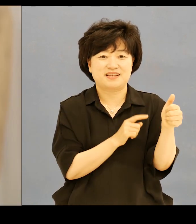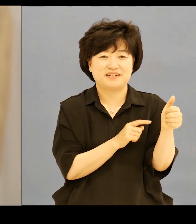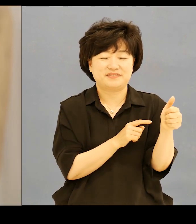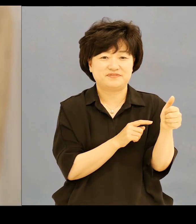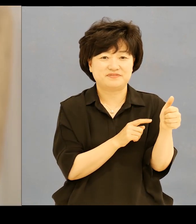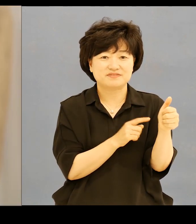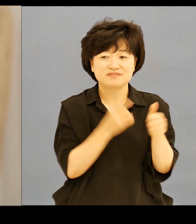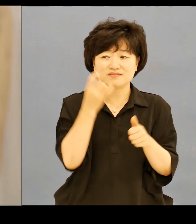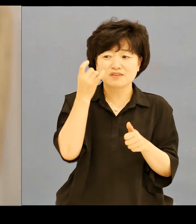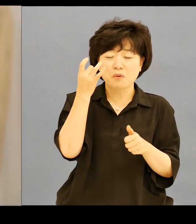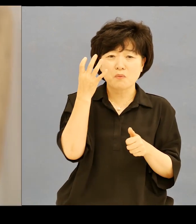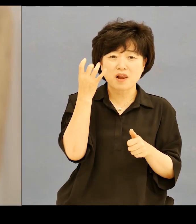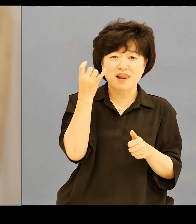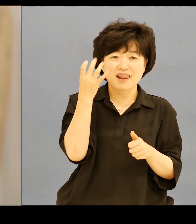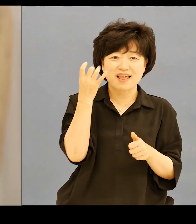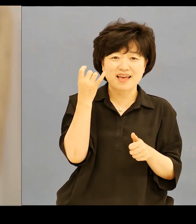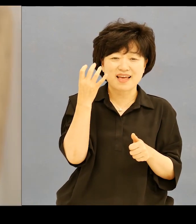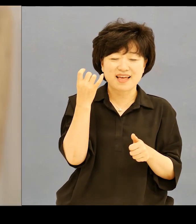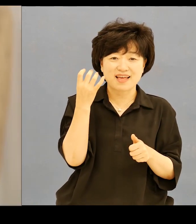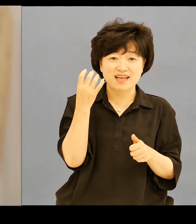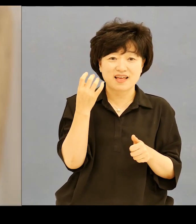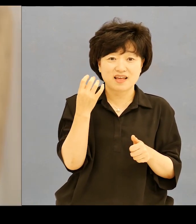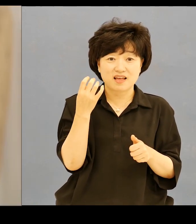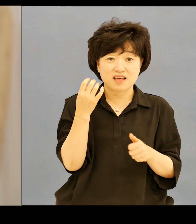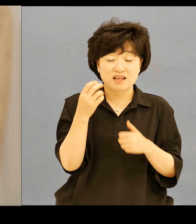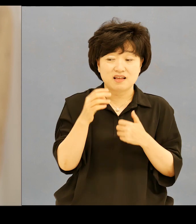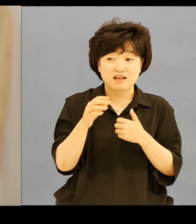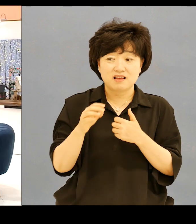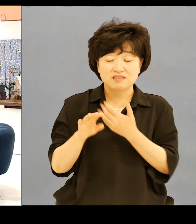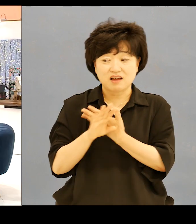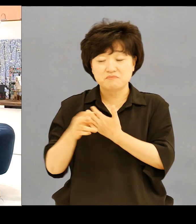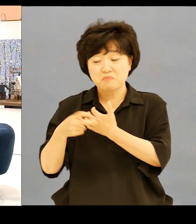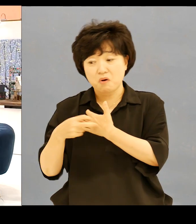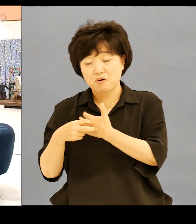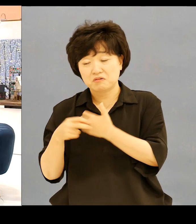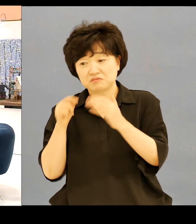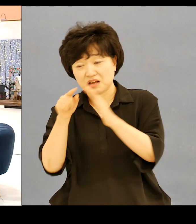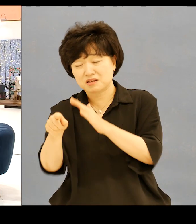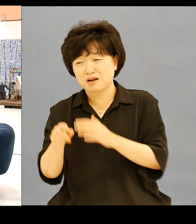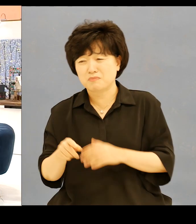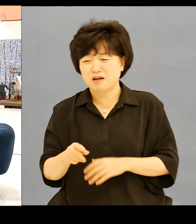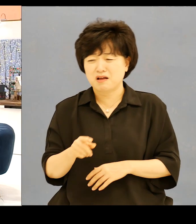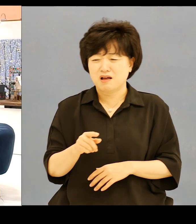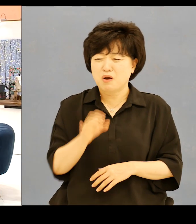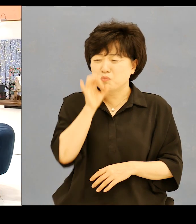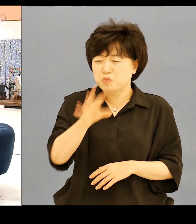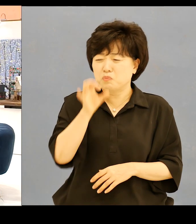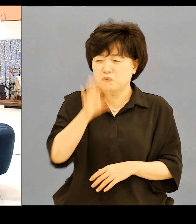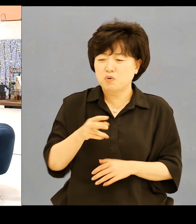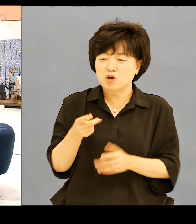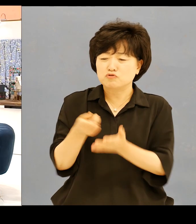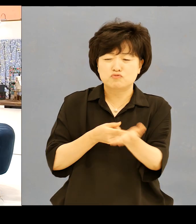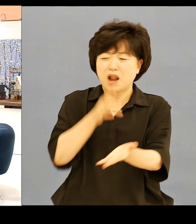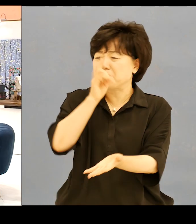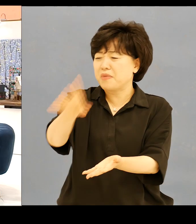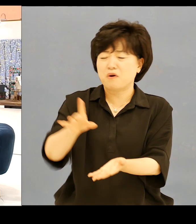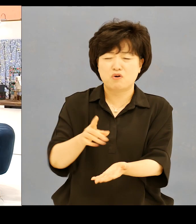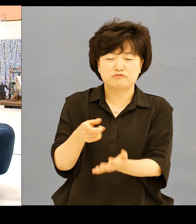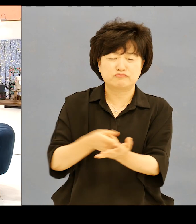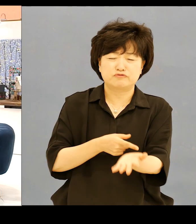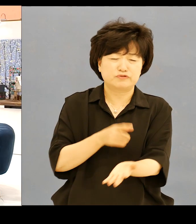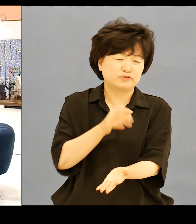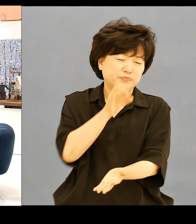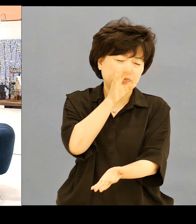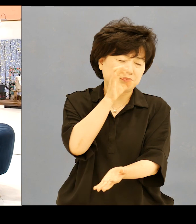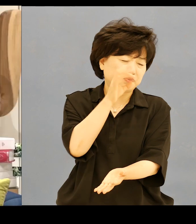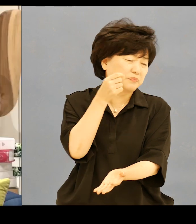그분이 원래 다른 병원 무조건 가면은 이건 안 돼요. 뭐 원래 수술할 수도 없는